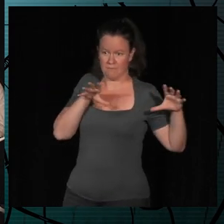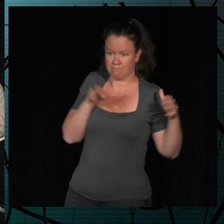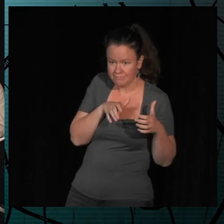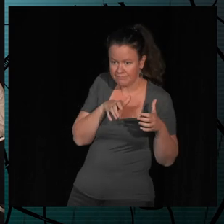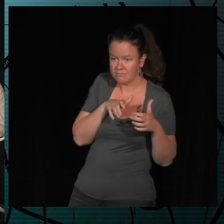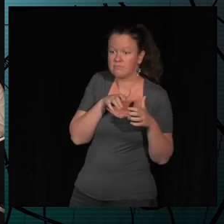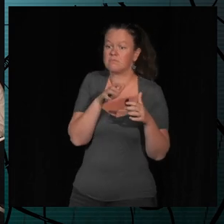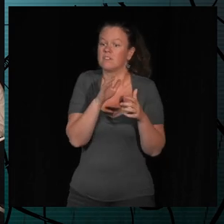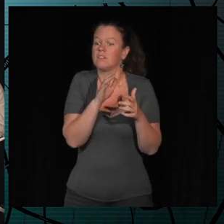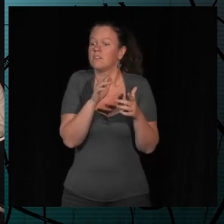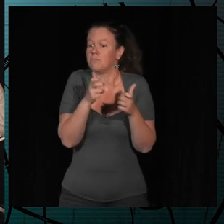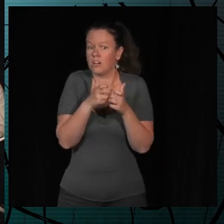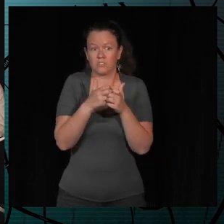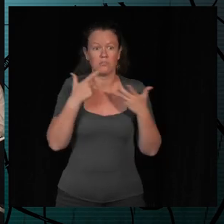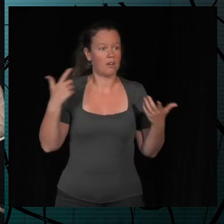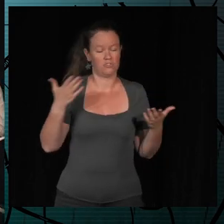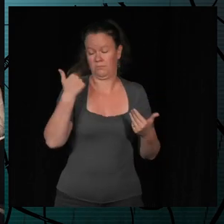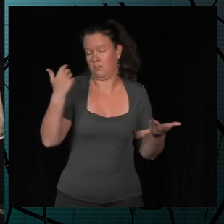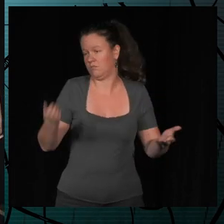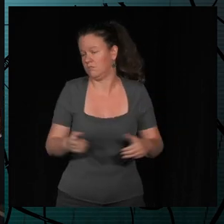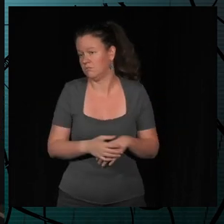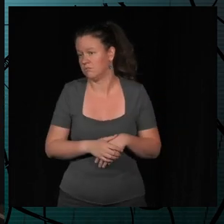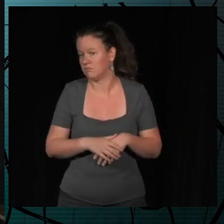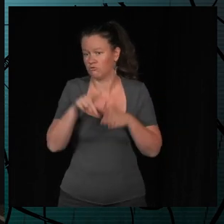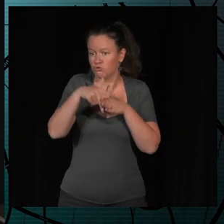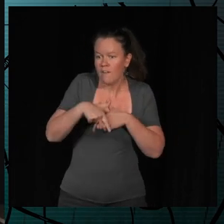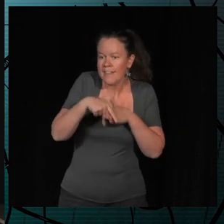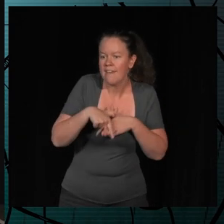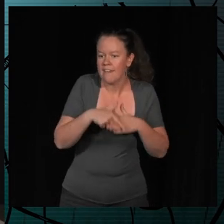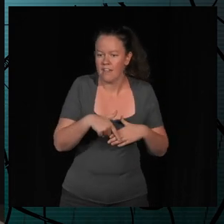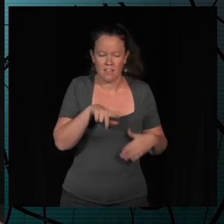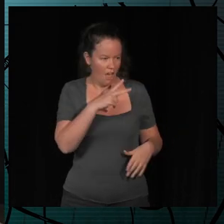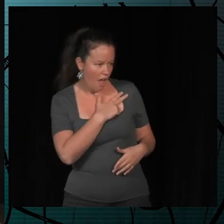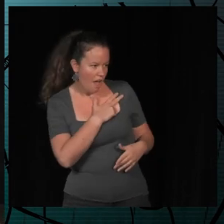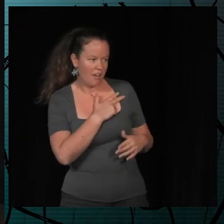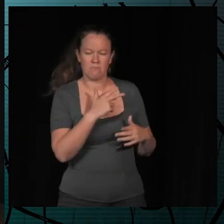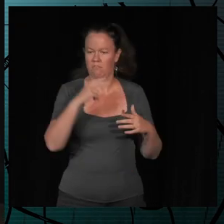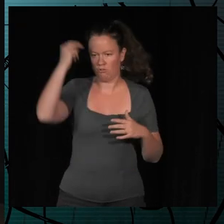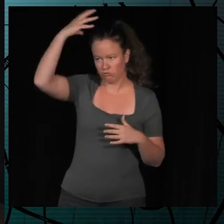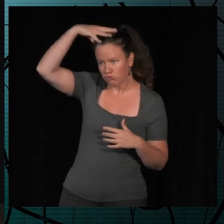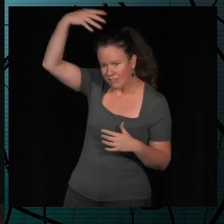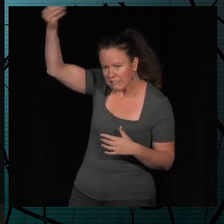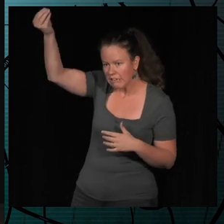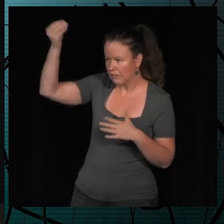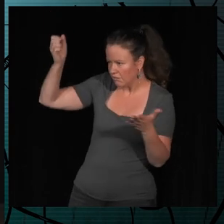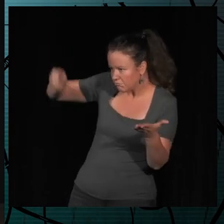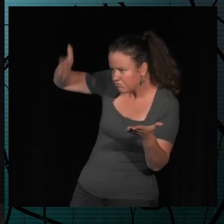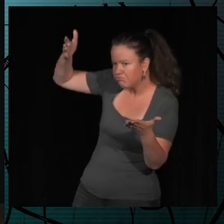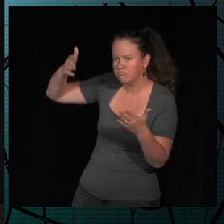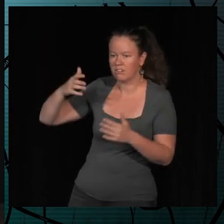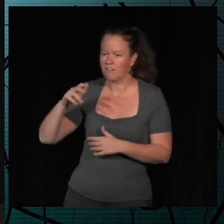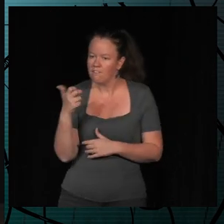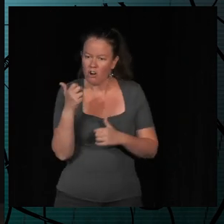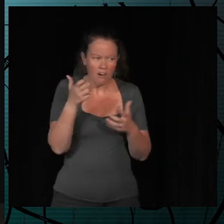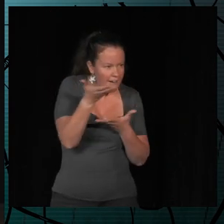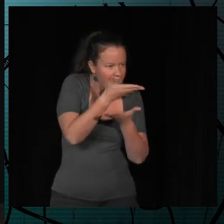tranquille les chevaliers commen à parler de leurs armes les sorciers de leur sort les voleurs de leur vol et puis